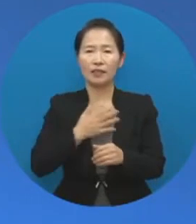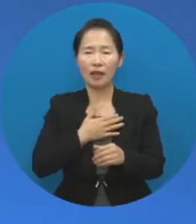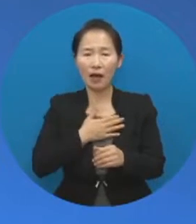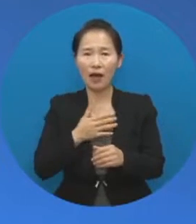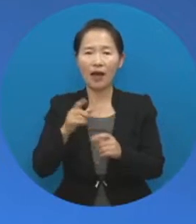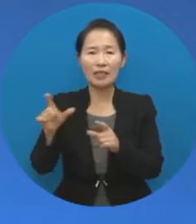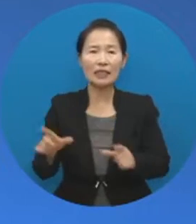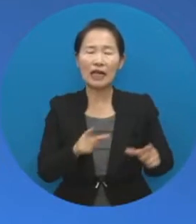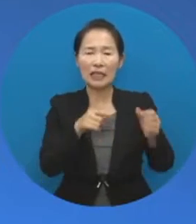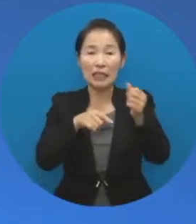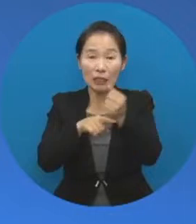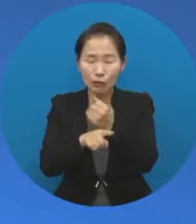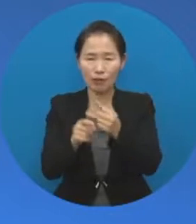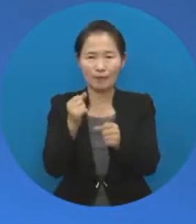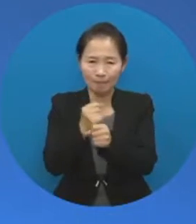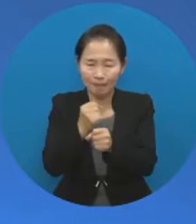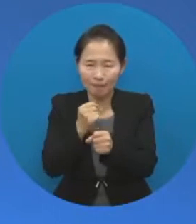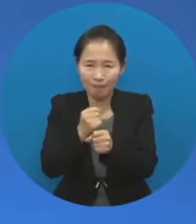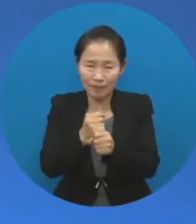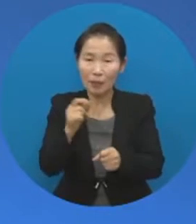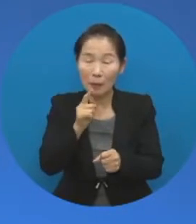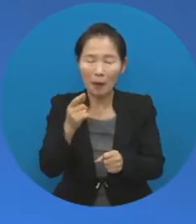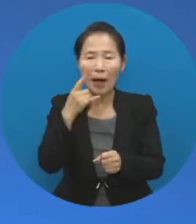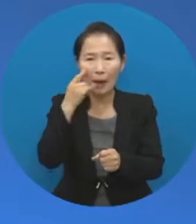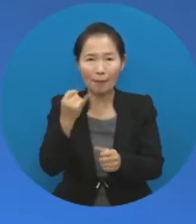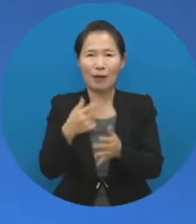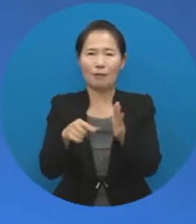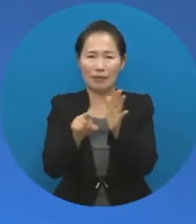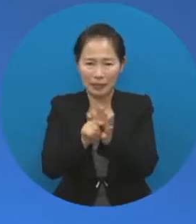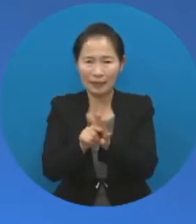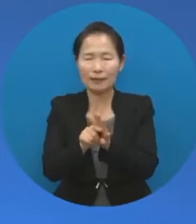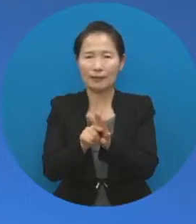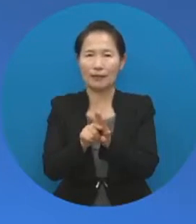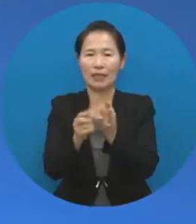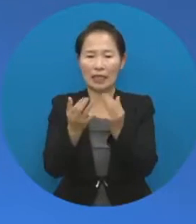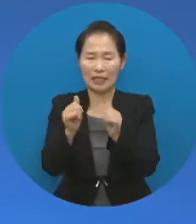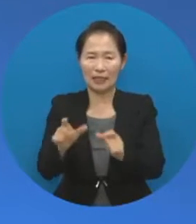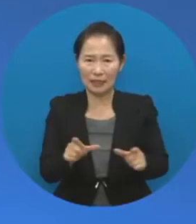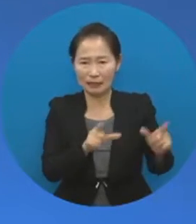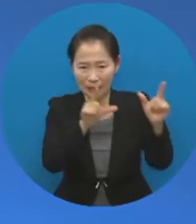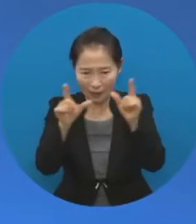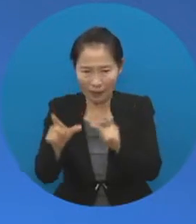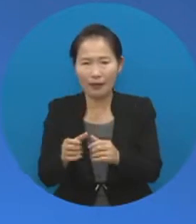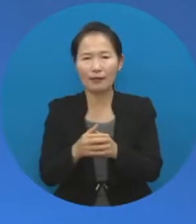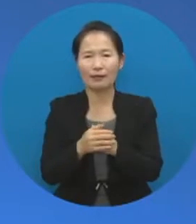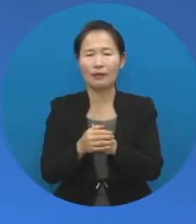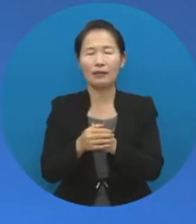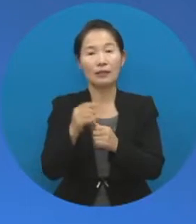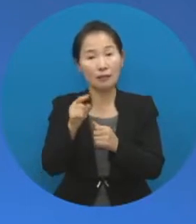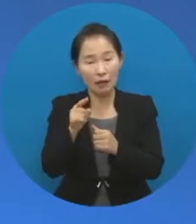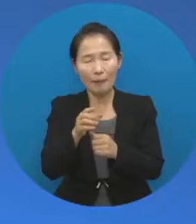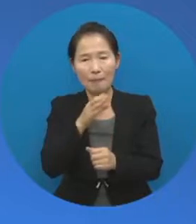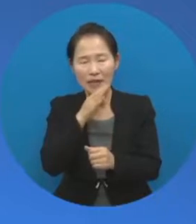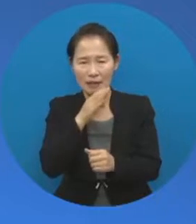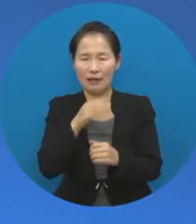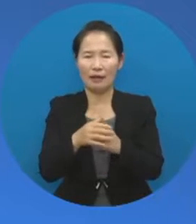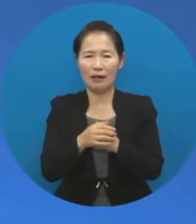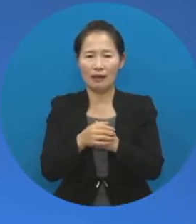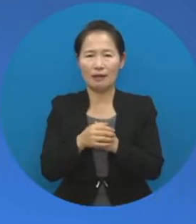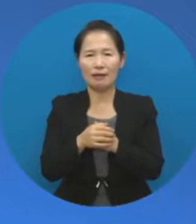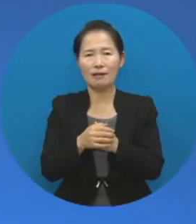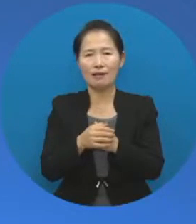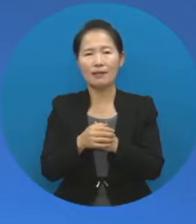이유가 있다면 그냥 엄마를 위한 인생, 그것이 그냥 내가 살아가는